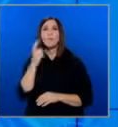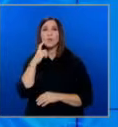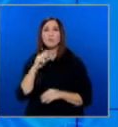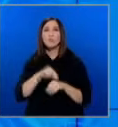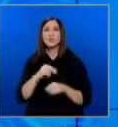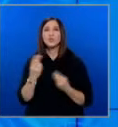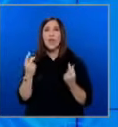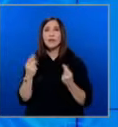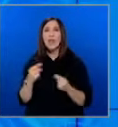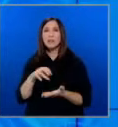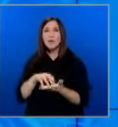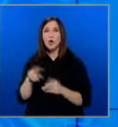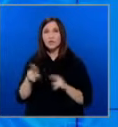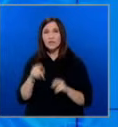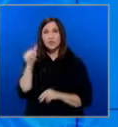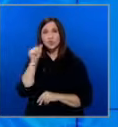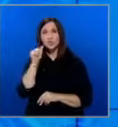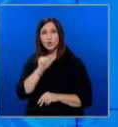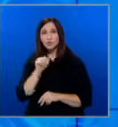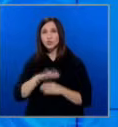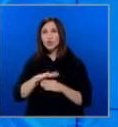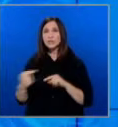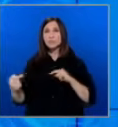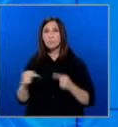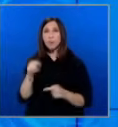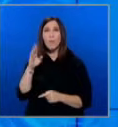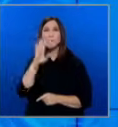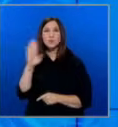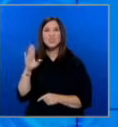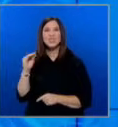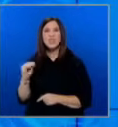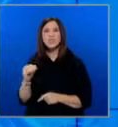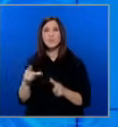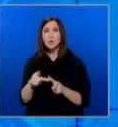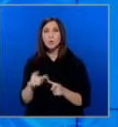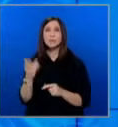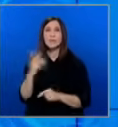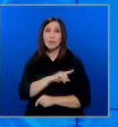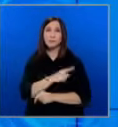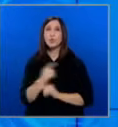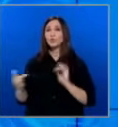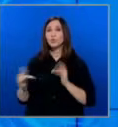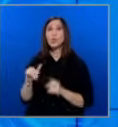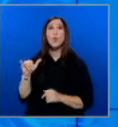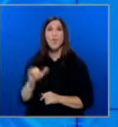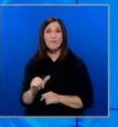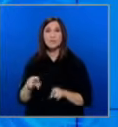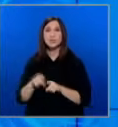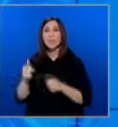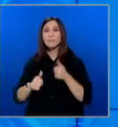ще играят в Лигата на конференциите. Жълточерните ще спорят с босненския Жирински Мостър в третия по сила турнир на УЕФА. В същата надпревара